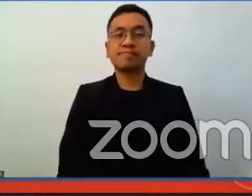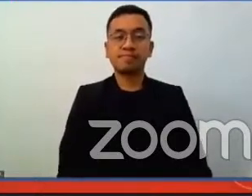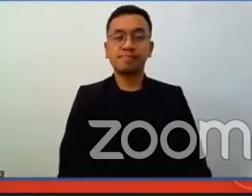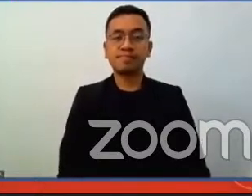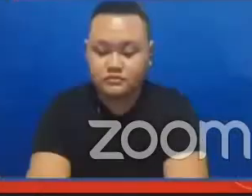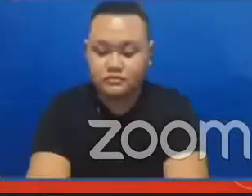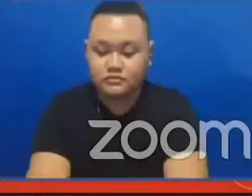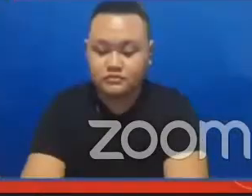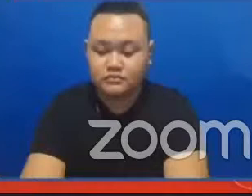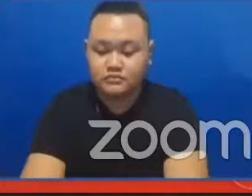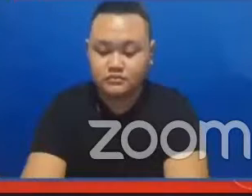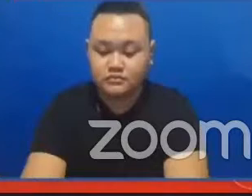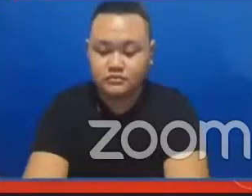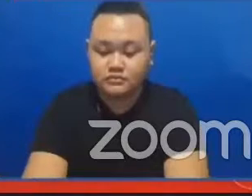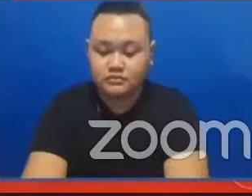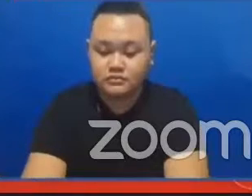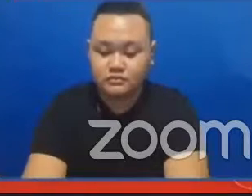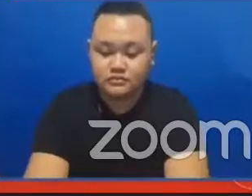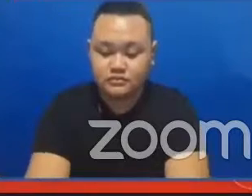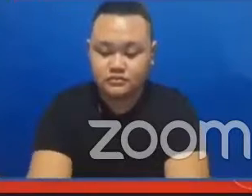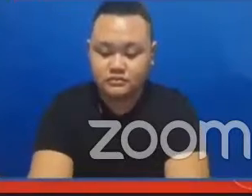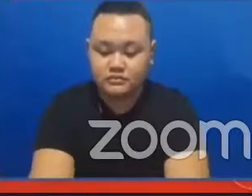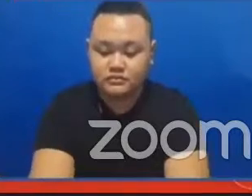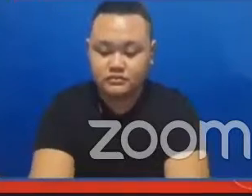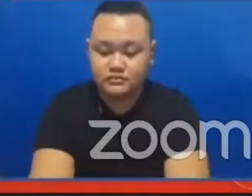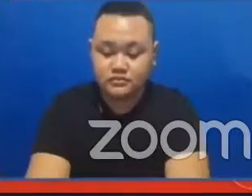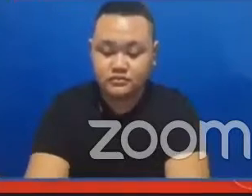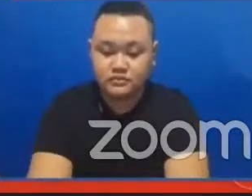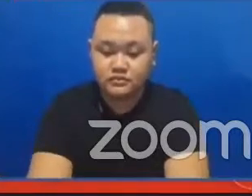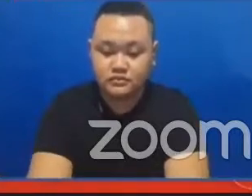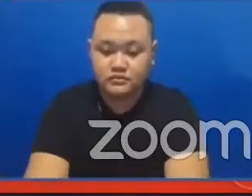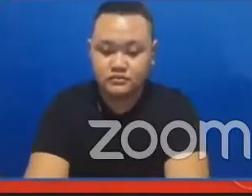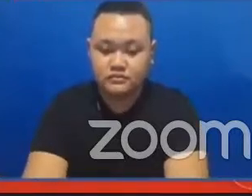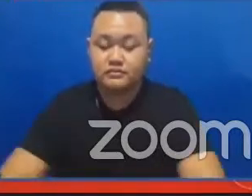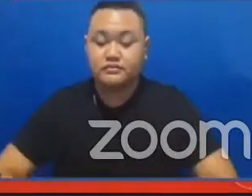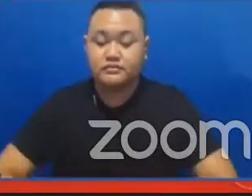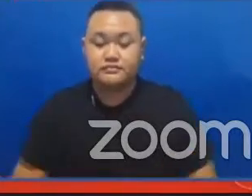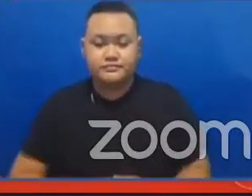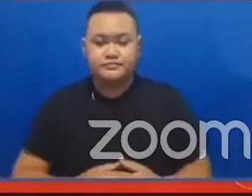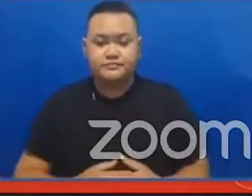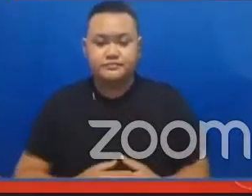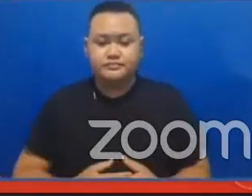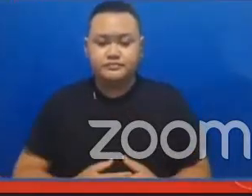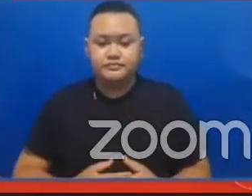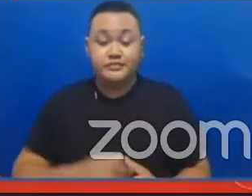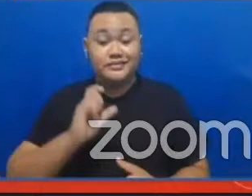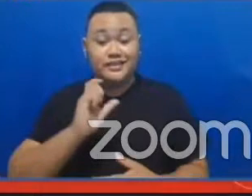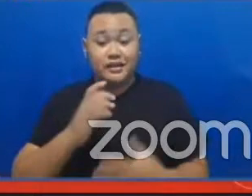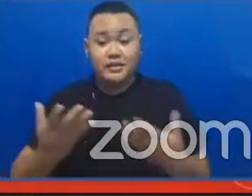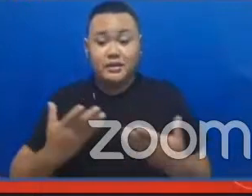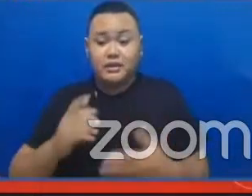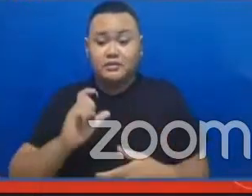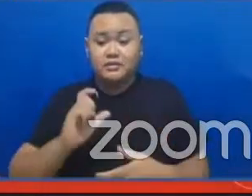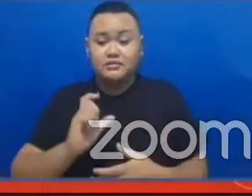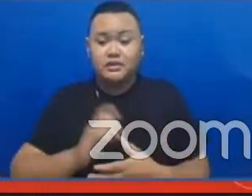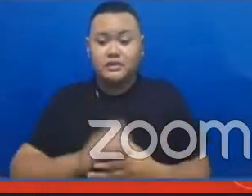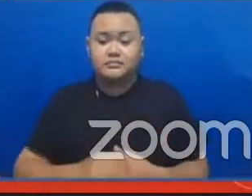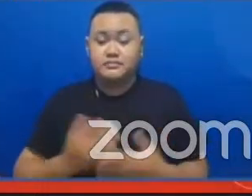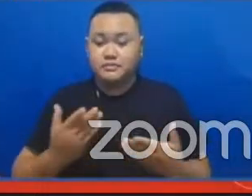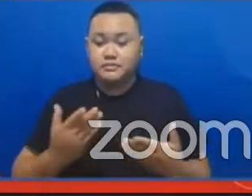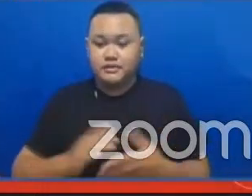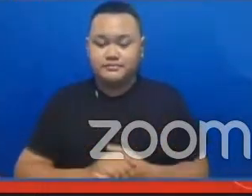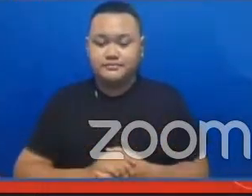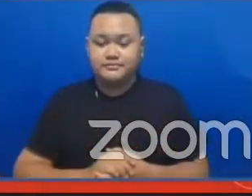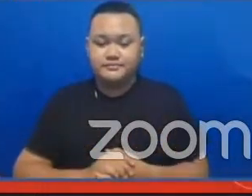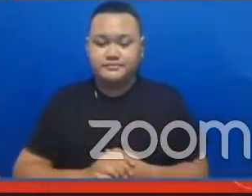memang perlu ada perencanaan pembelajaran. Jadi salah satu cara adalah, satu